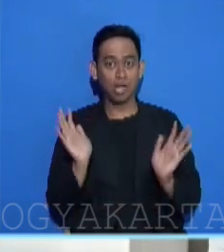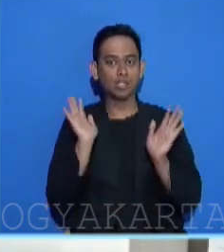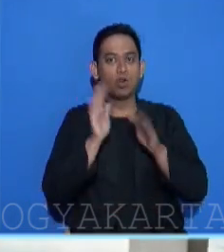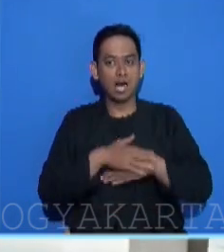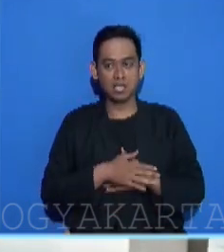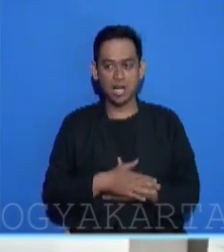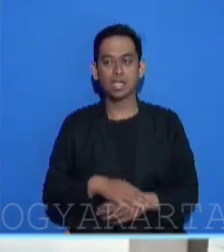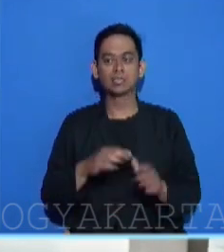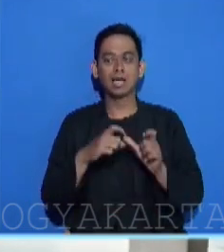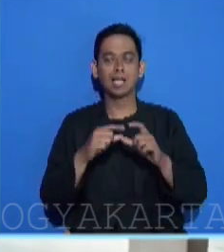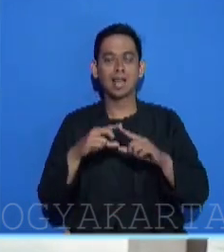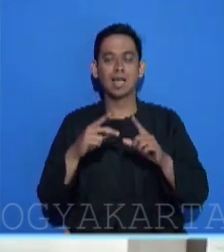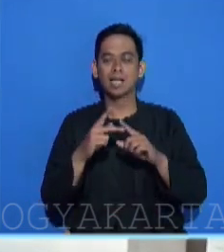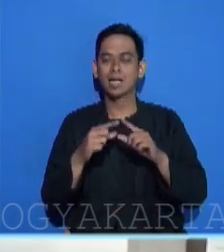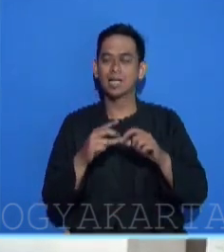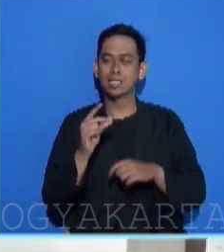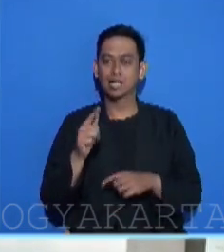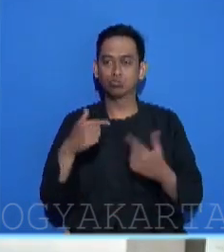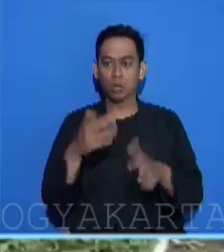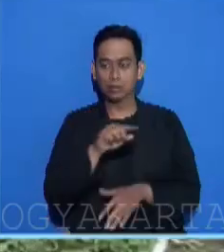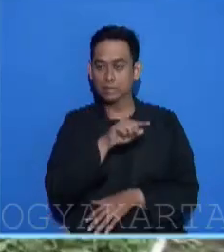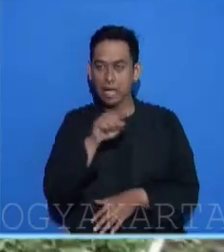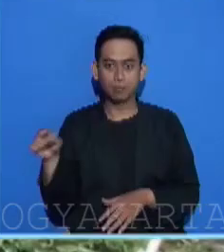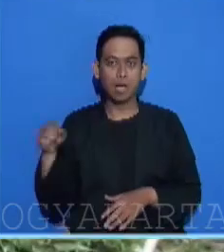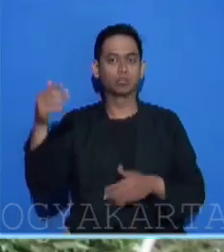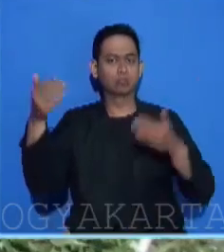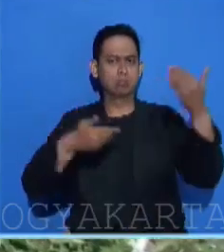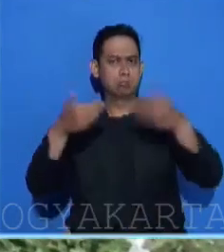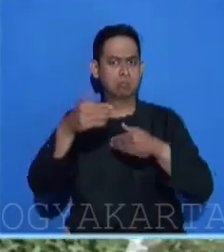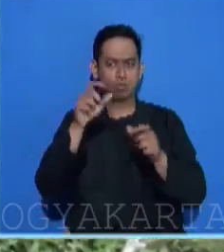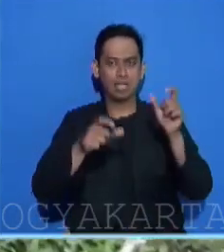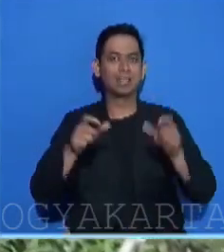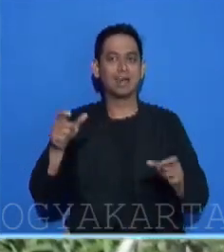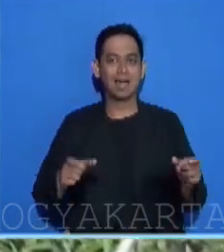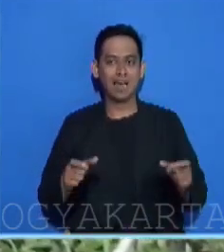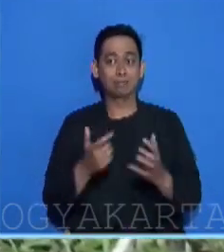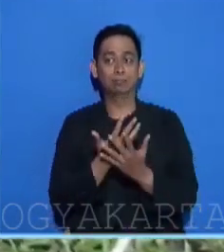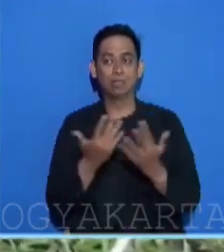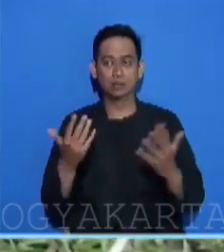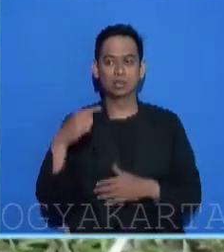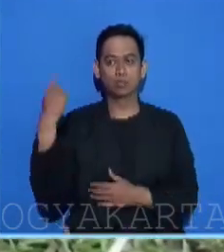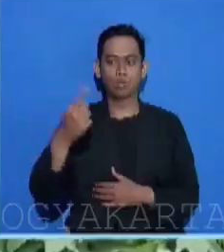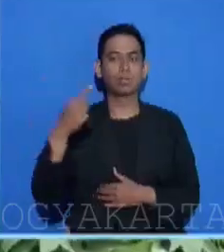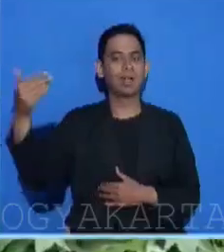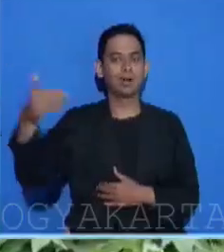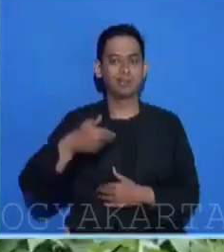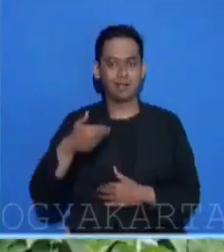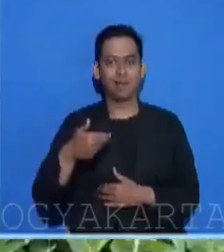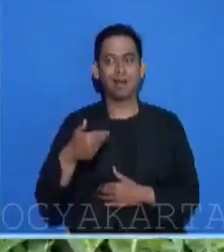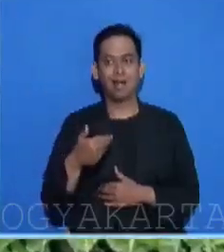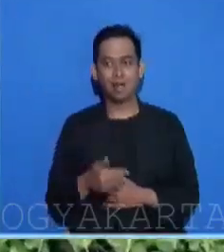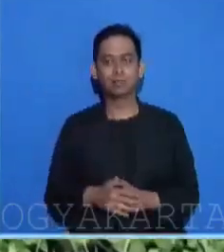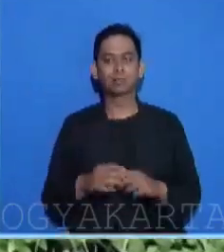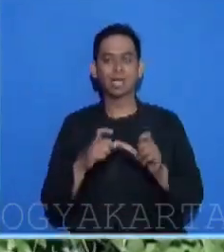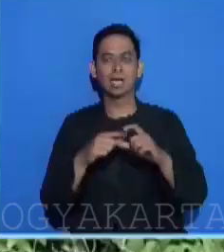sampai Menjelang magrib tuh banyak sekali meski ramai didatangi masyarakat untuk mengambil air sutilah selaku pemilik